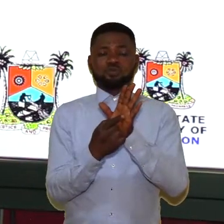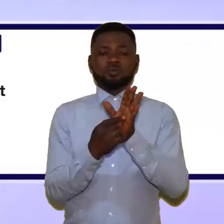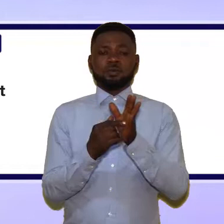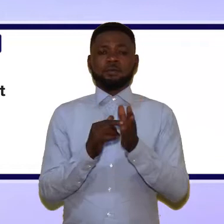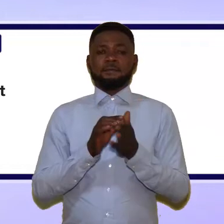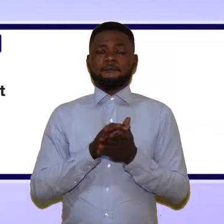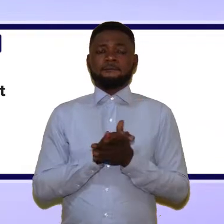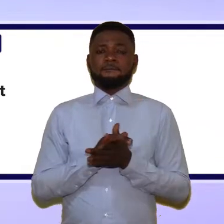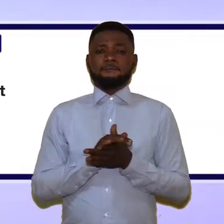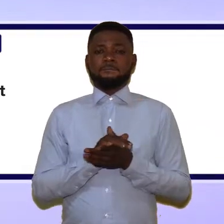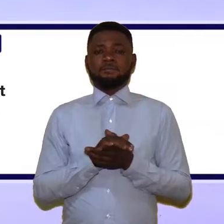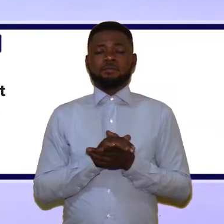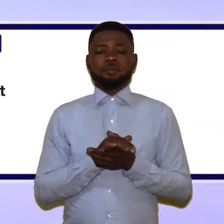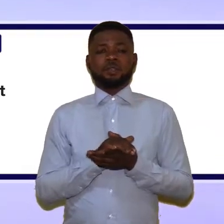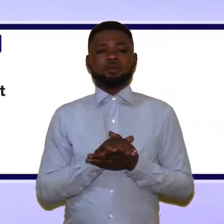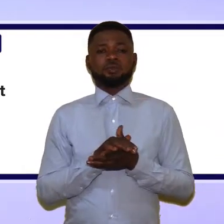o.